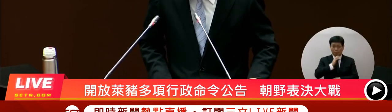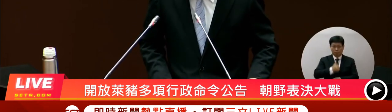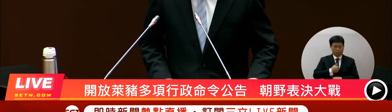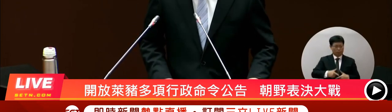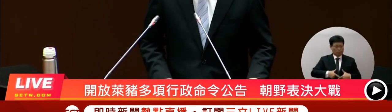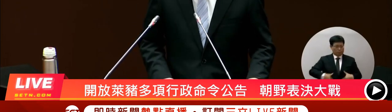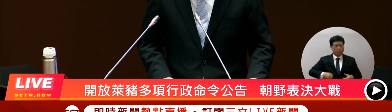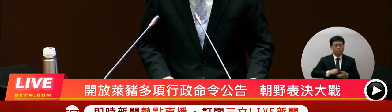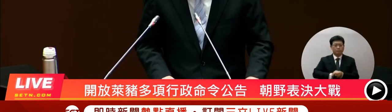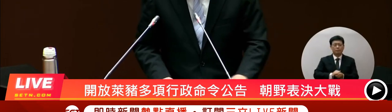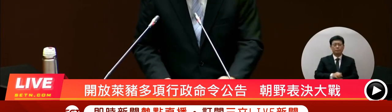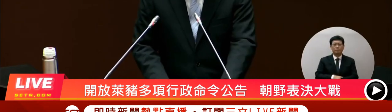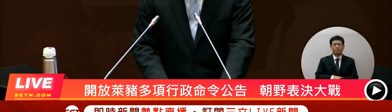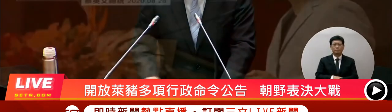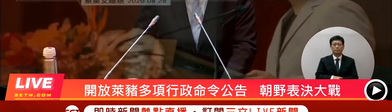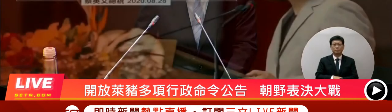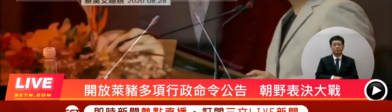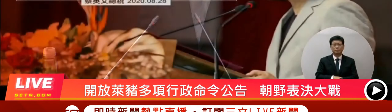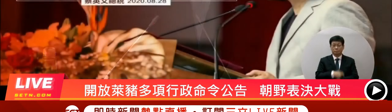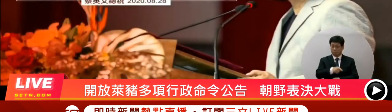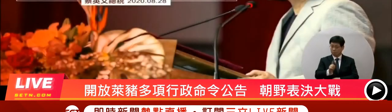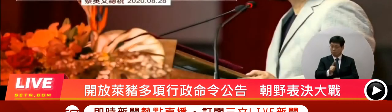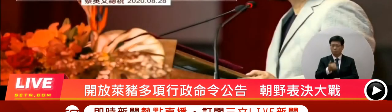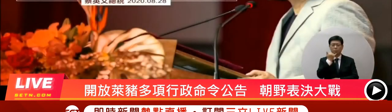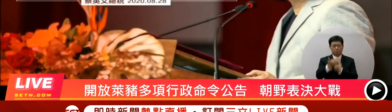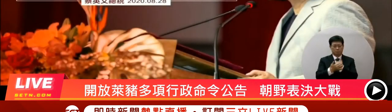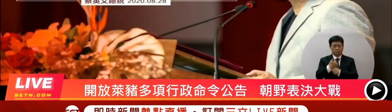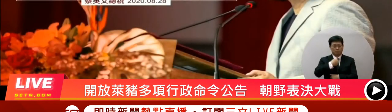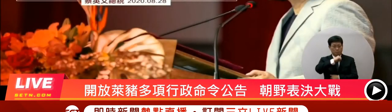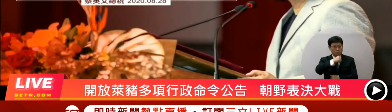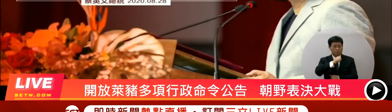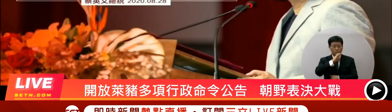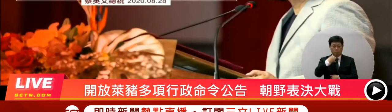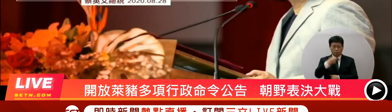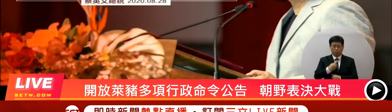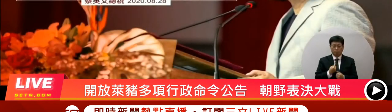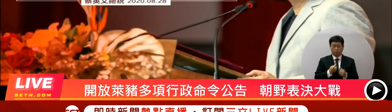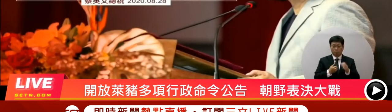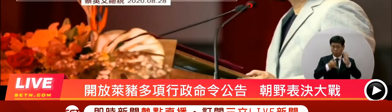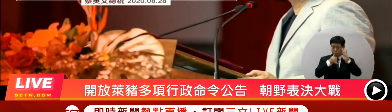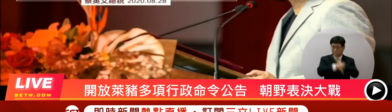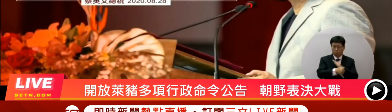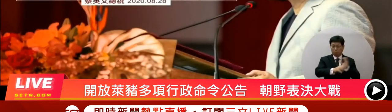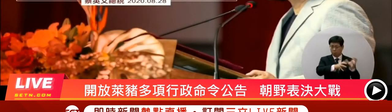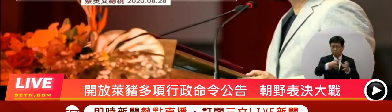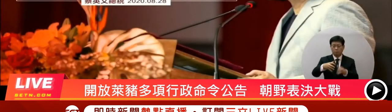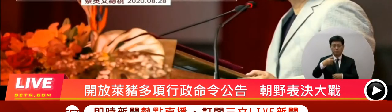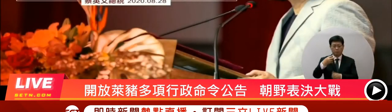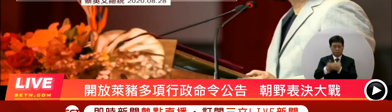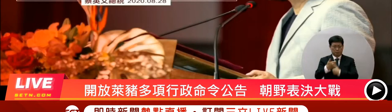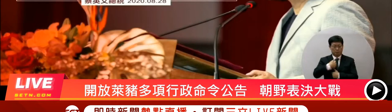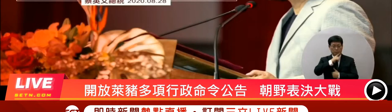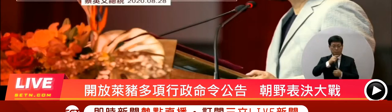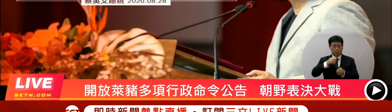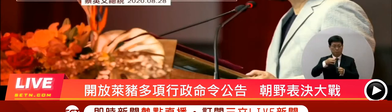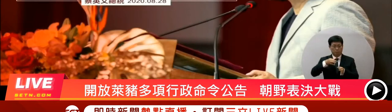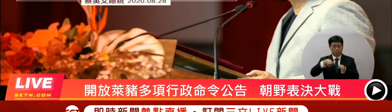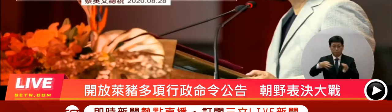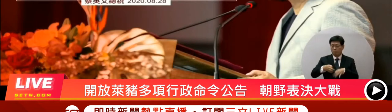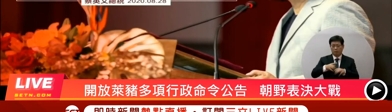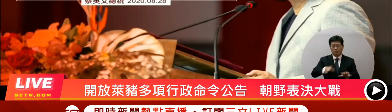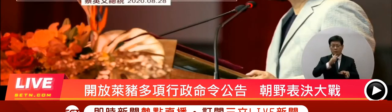勇敢的决定，它是一个可以让台湾走出去的决定，让我们的产业不会因为